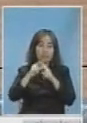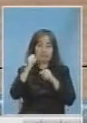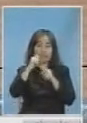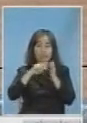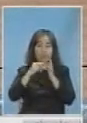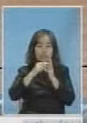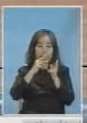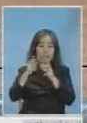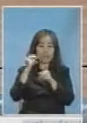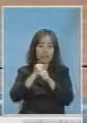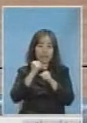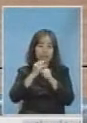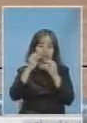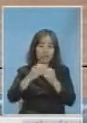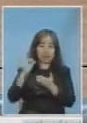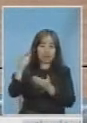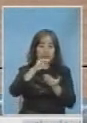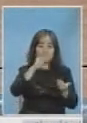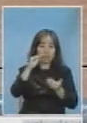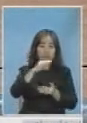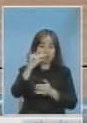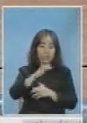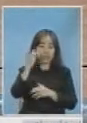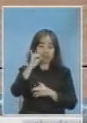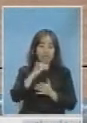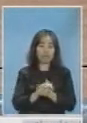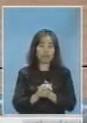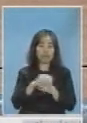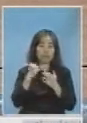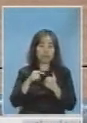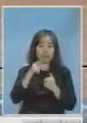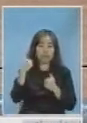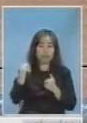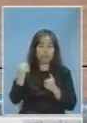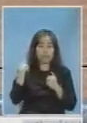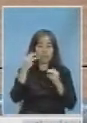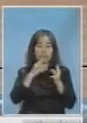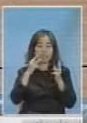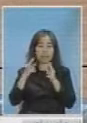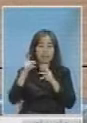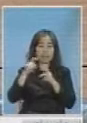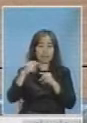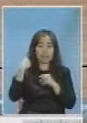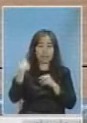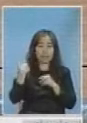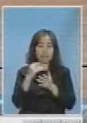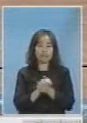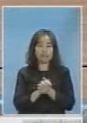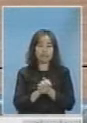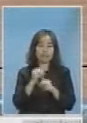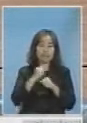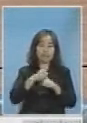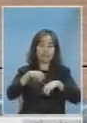งานเมื่อเราจำเป็นที่ต้องมีกลไกหรือองค์กรระดับชาติขึ้นมาทำหน้า